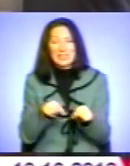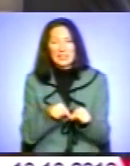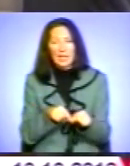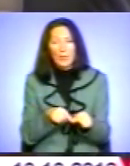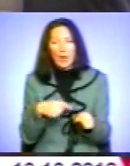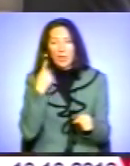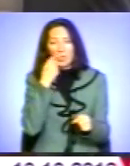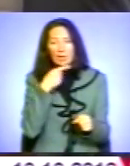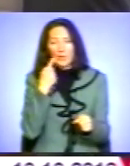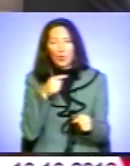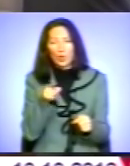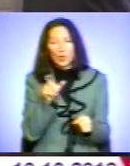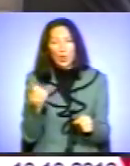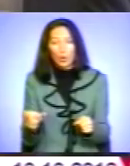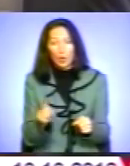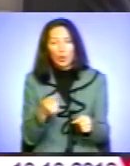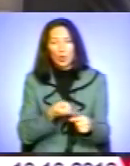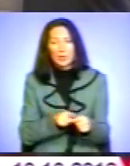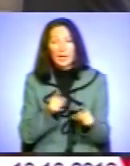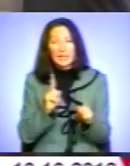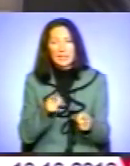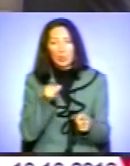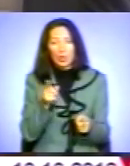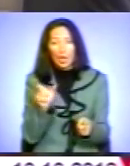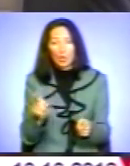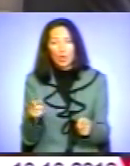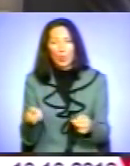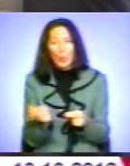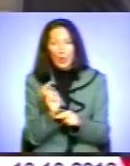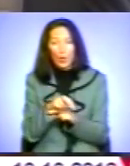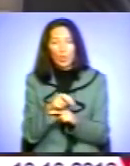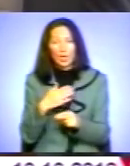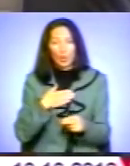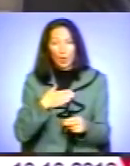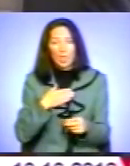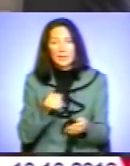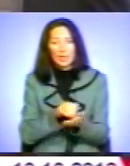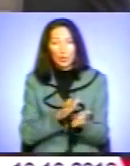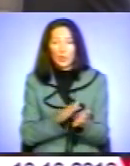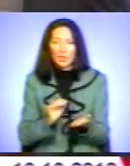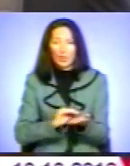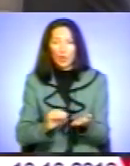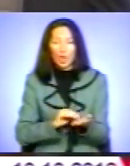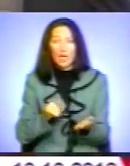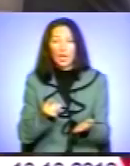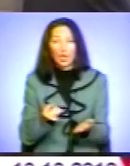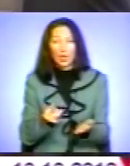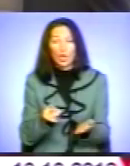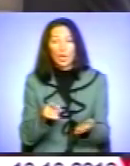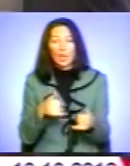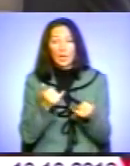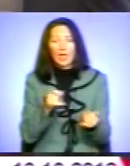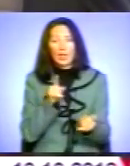ідентифікує цю людину, якщо це дійсно та людина, яка приходила до нас і зареєструвалася в журналі. І тим самим для